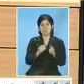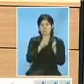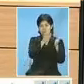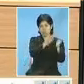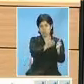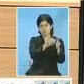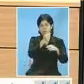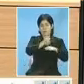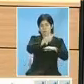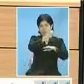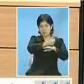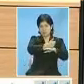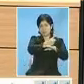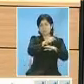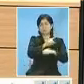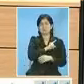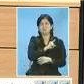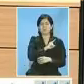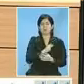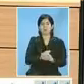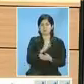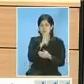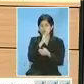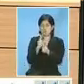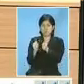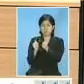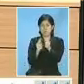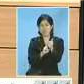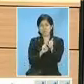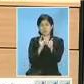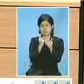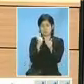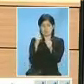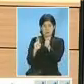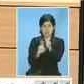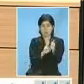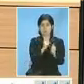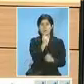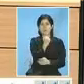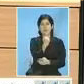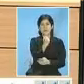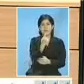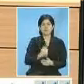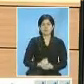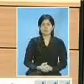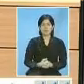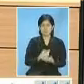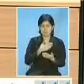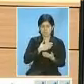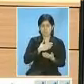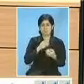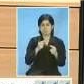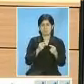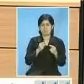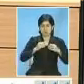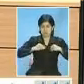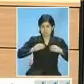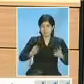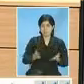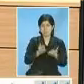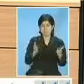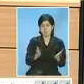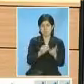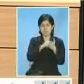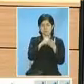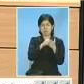ดถ้ามีรองหนึ่งหลักประกันน้อยครับผมจึงสนับสนุนการแ